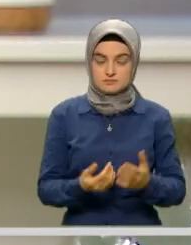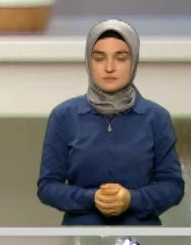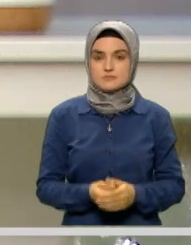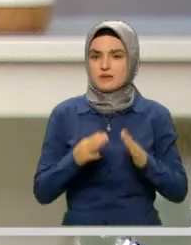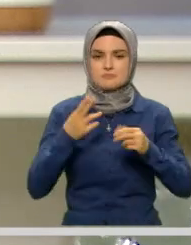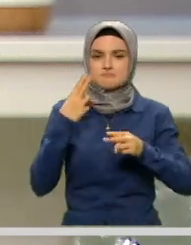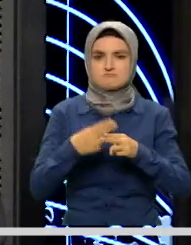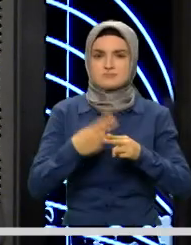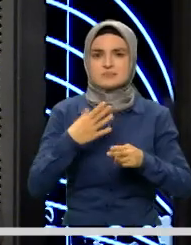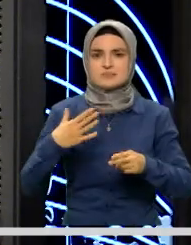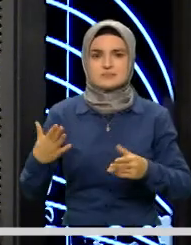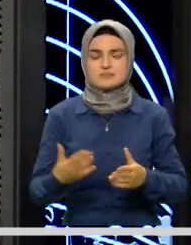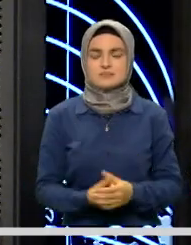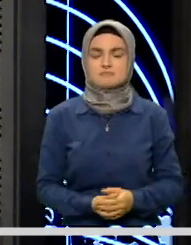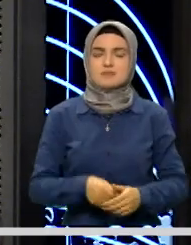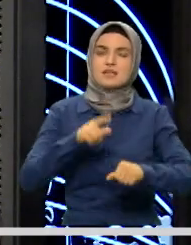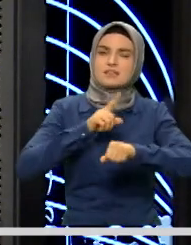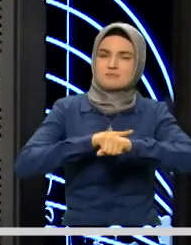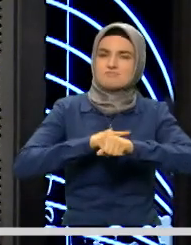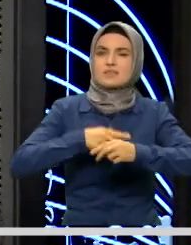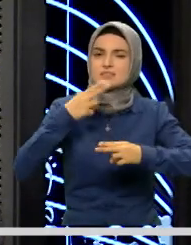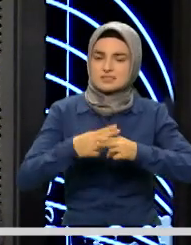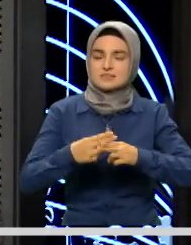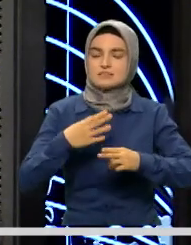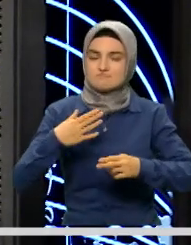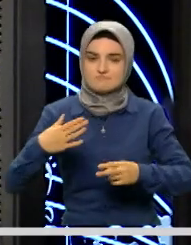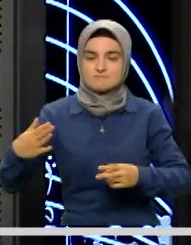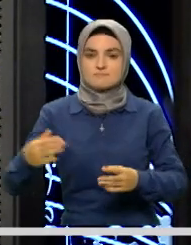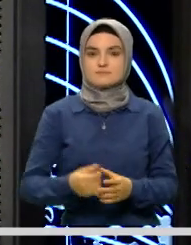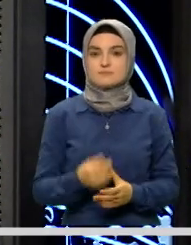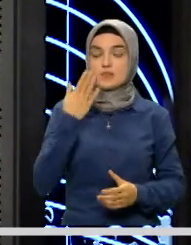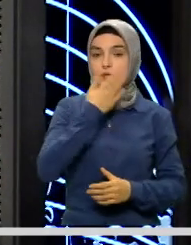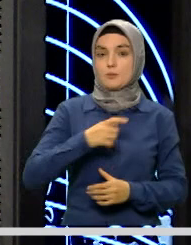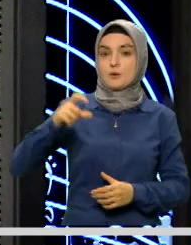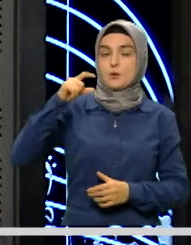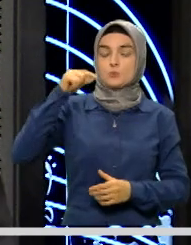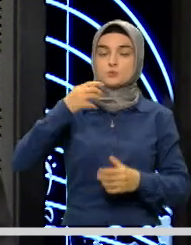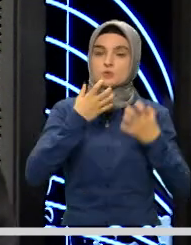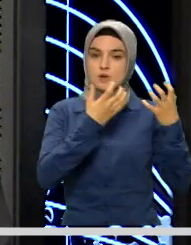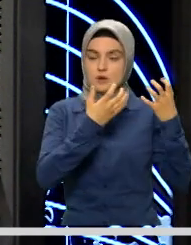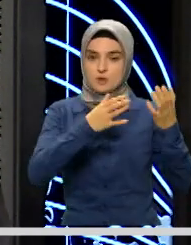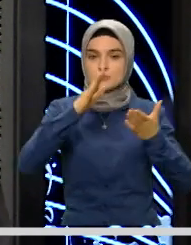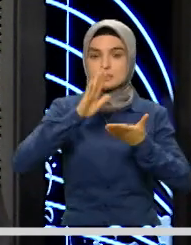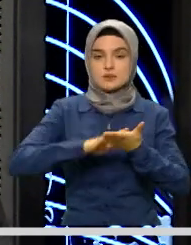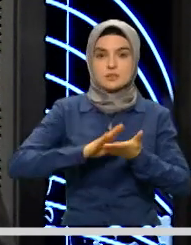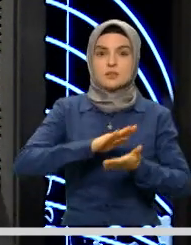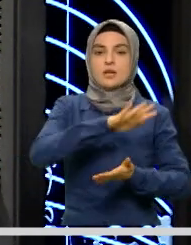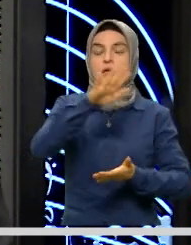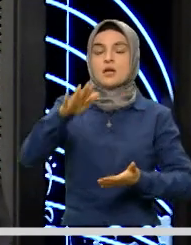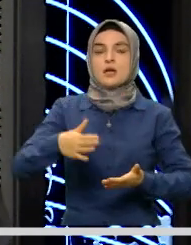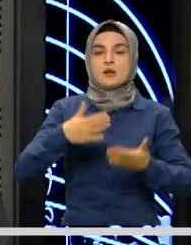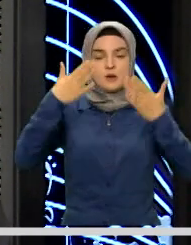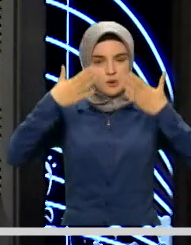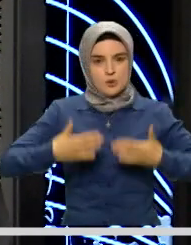evet. Hızlı geçti? Evet, zaman su gibi akıyor. Hı hı. Yani Ramazan'ın bu rahmeti, bereketi hepimizin